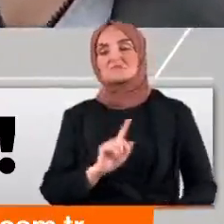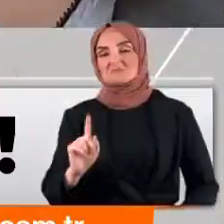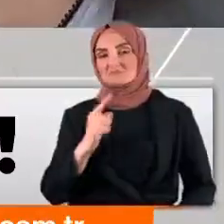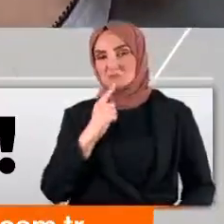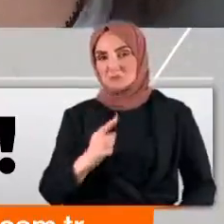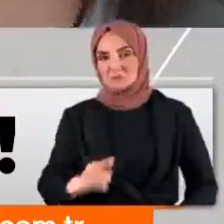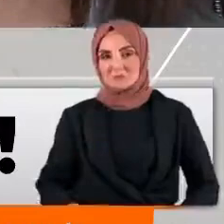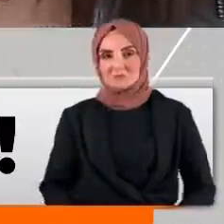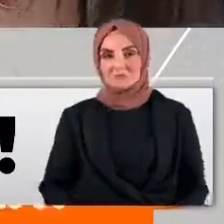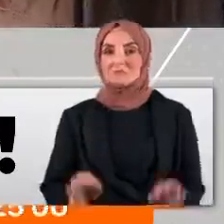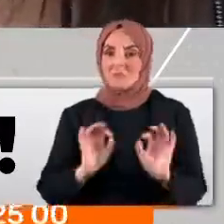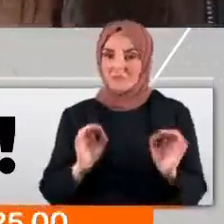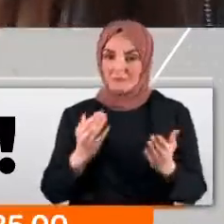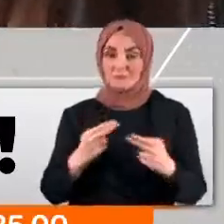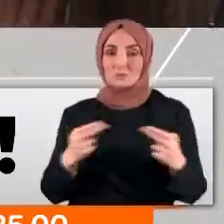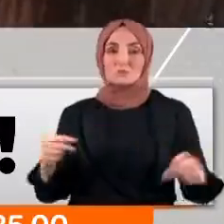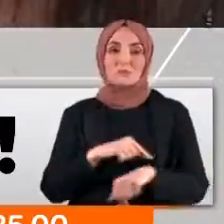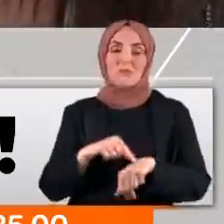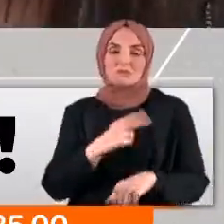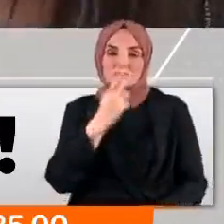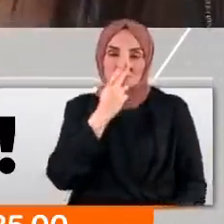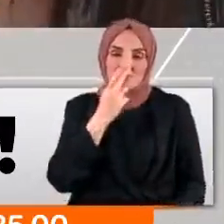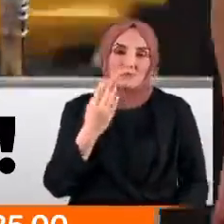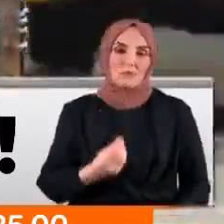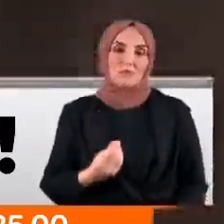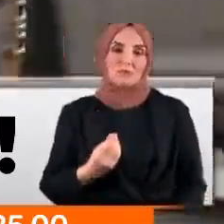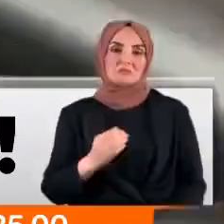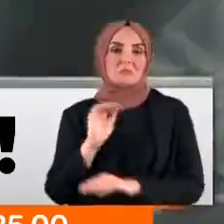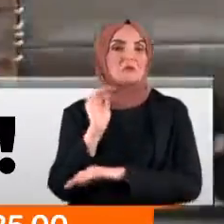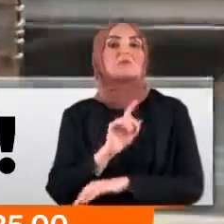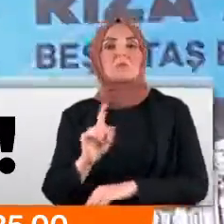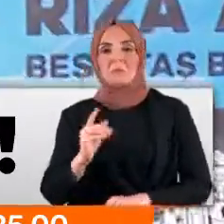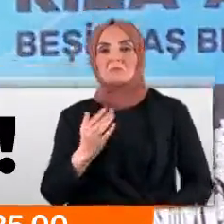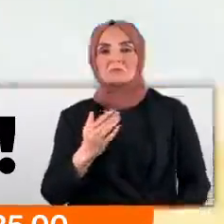Evet yani uzun zamandır alışkanlığımız olduğundan dolayı yaşayamam